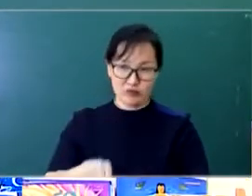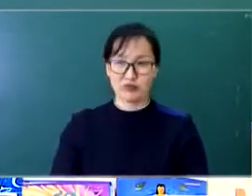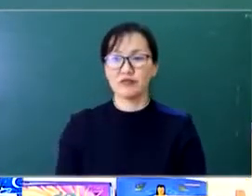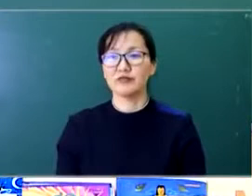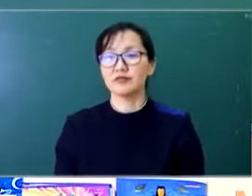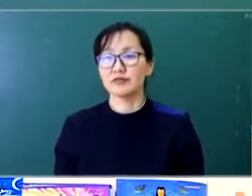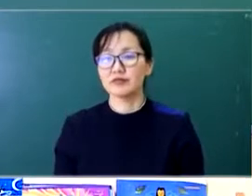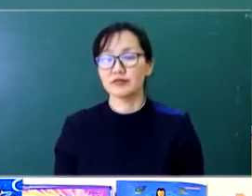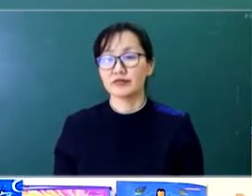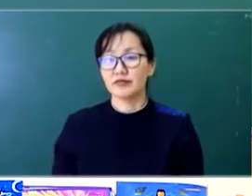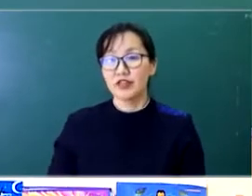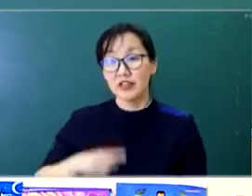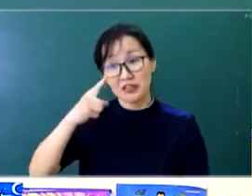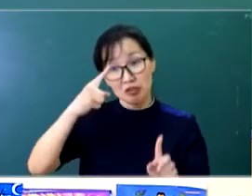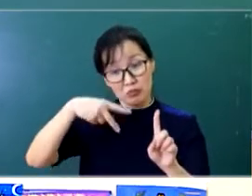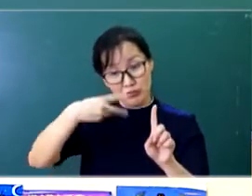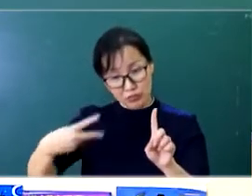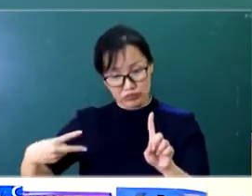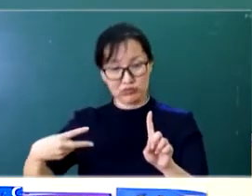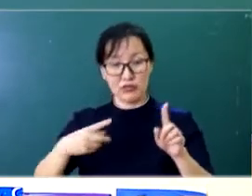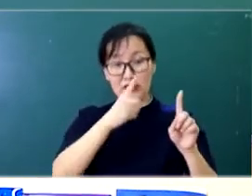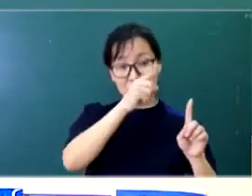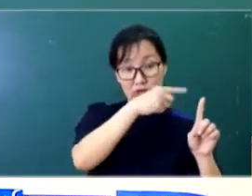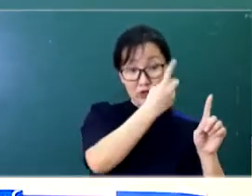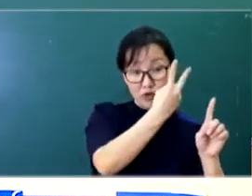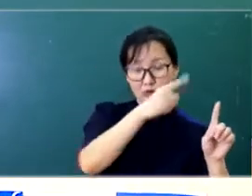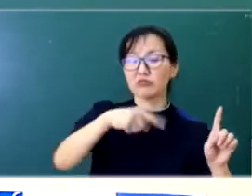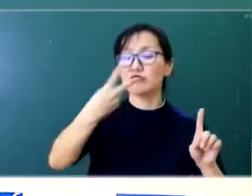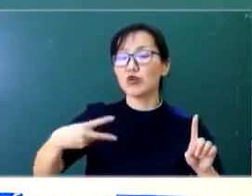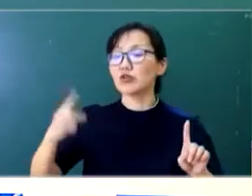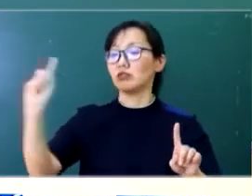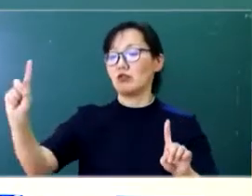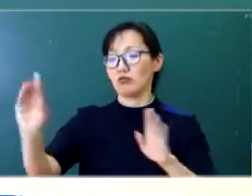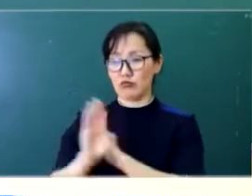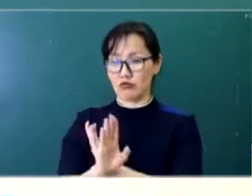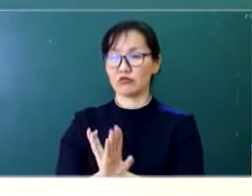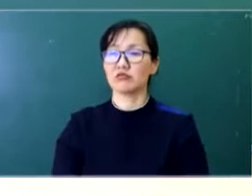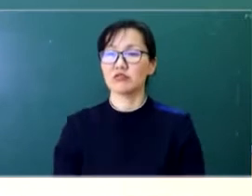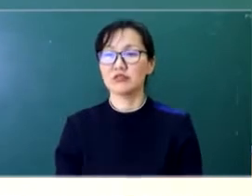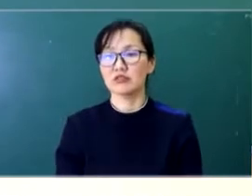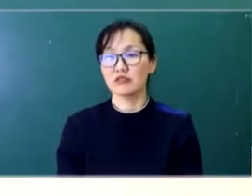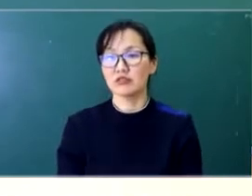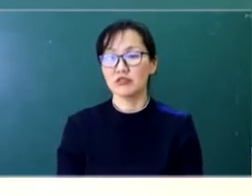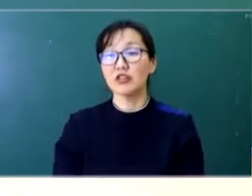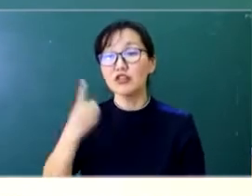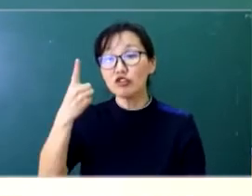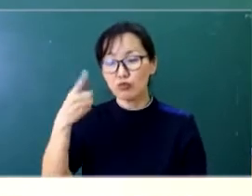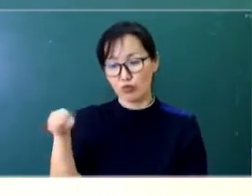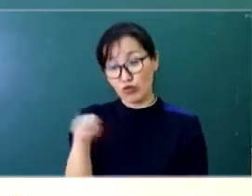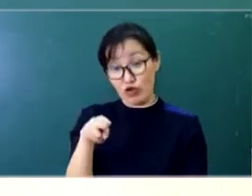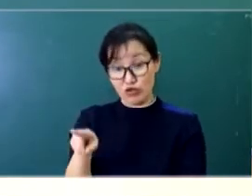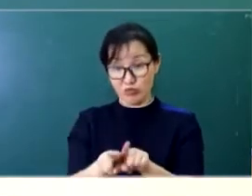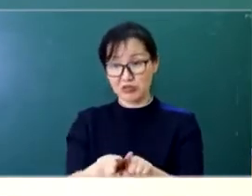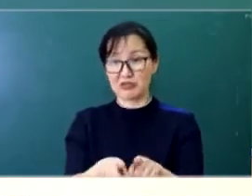байна. Тэгэхээр 1 бүхэлд ойр гэдгийг бид нар хэд хэдэн янзаар энд үзүүллээ. За, тэгвэл дахиад бид нар 1